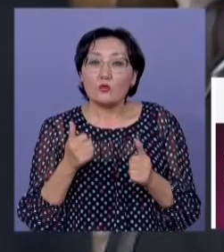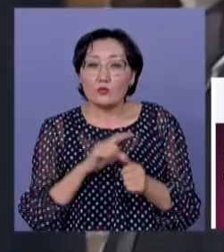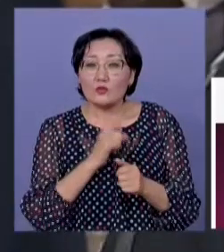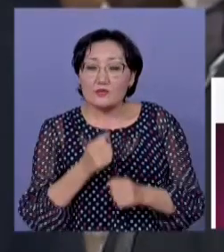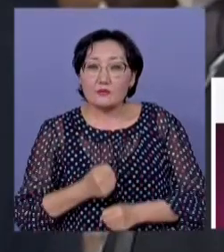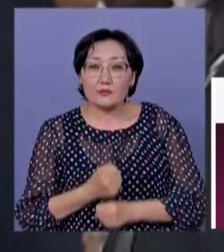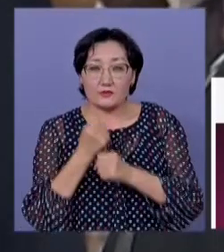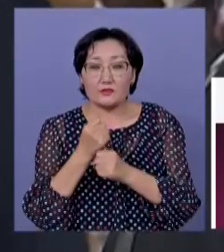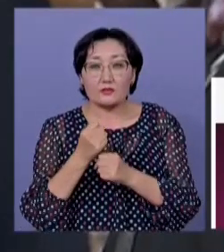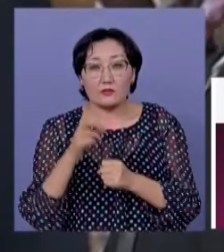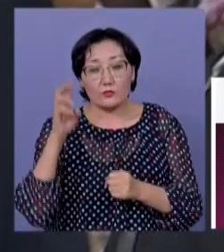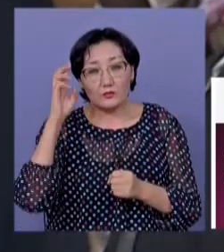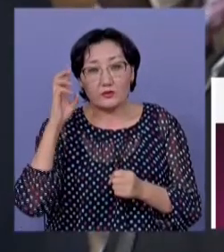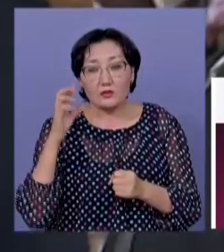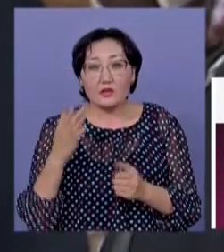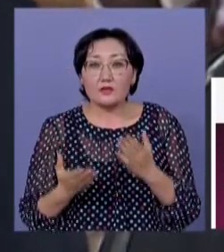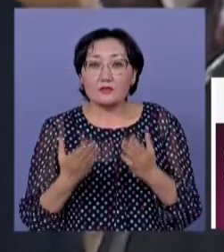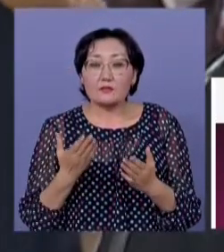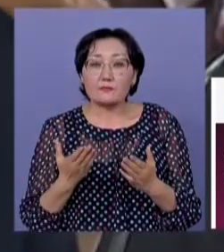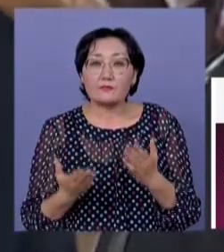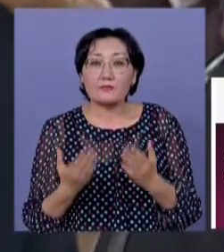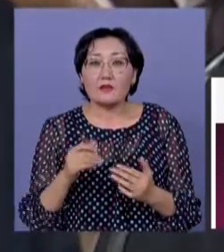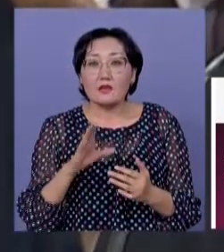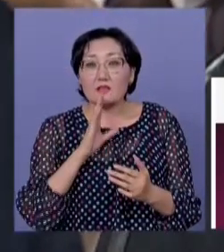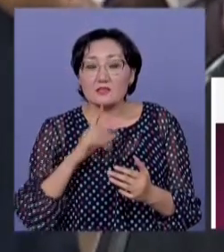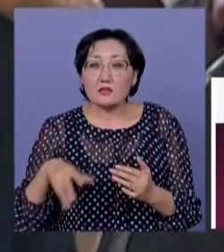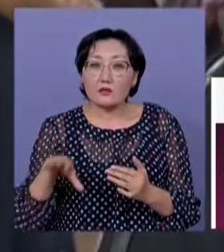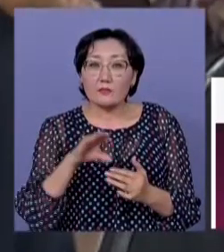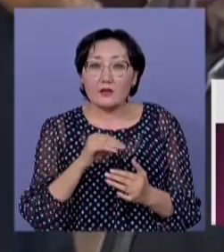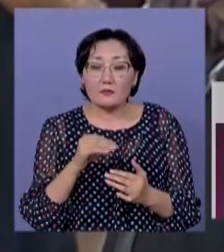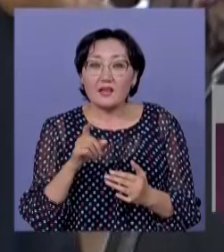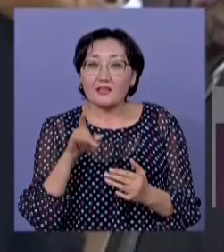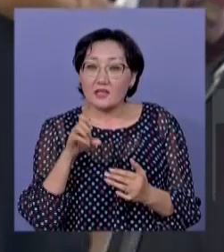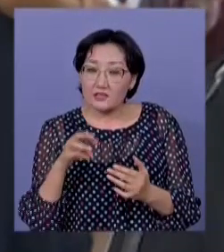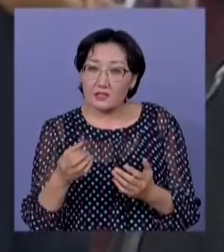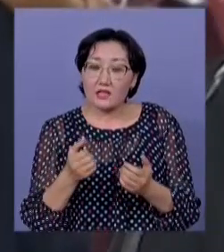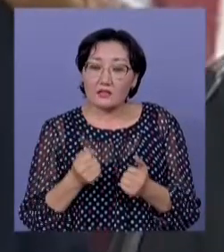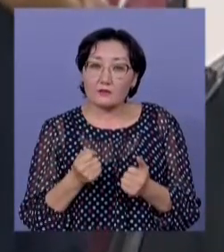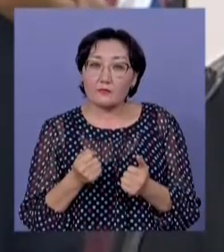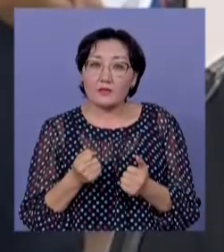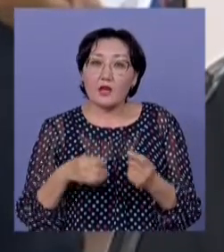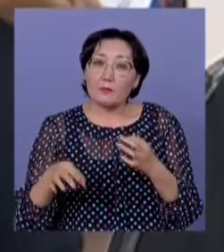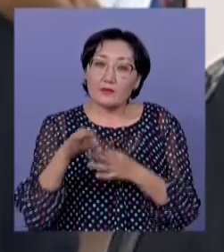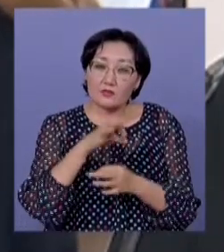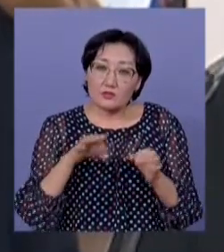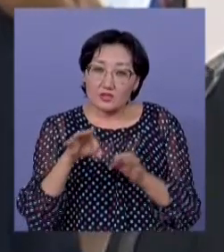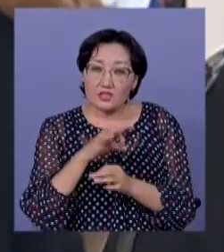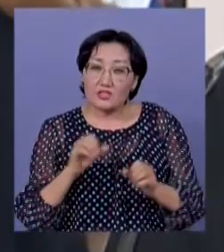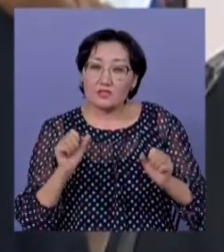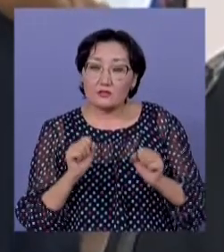үкіметтен. Енді Құдайға шүкір, осы қыздар бәрі гранттарын алып, проекттерін защита